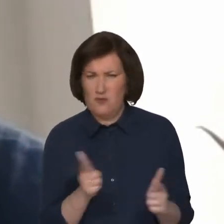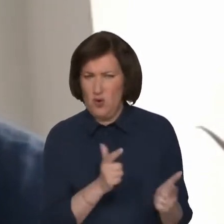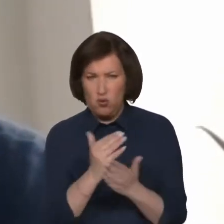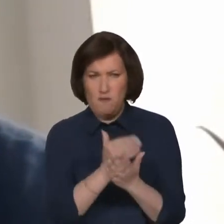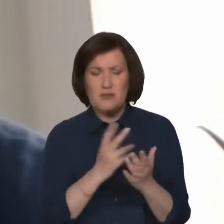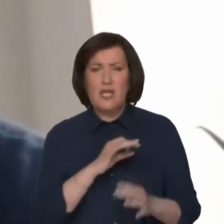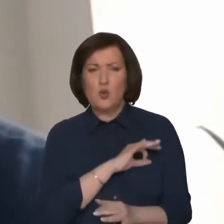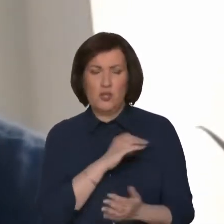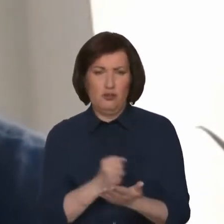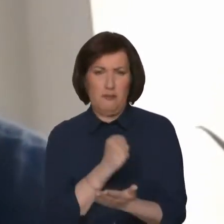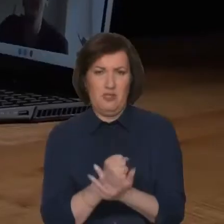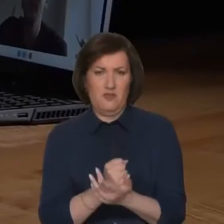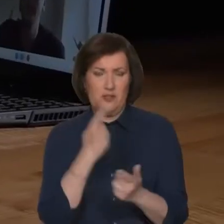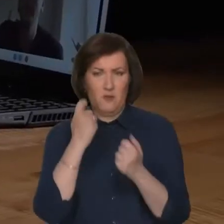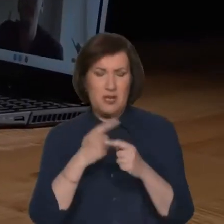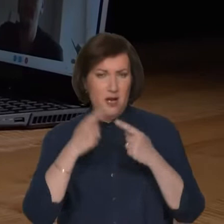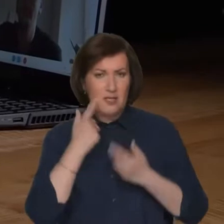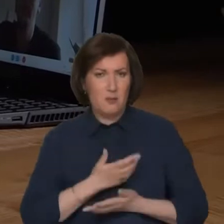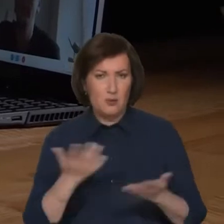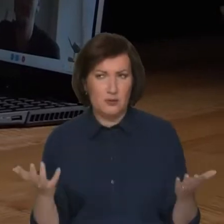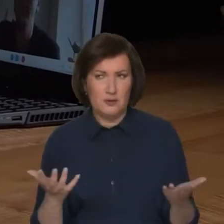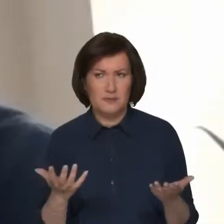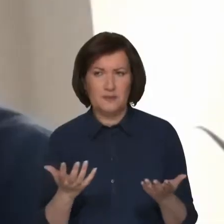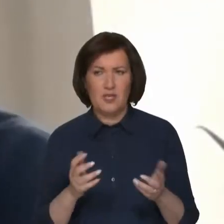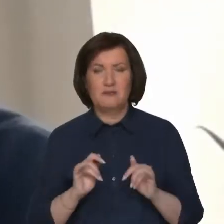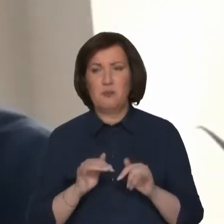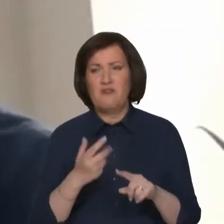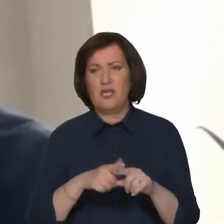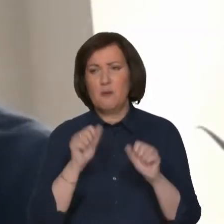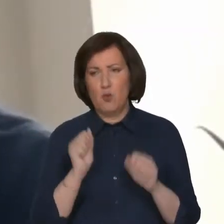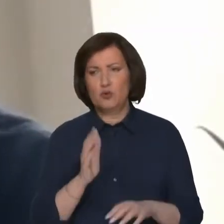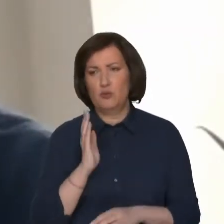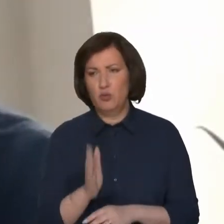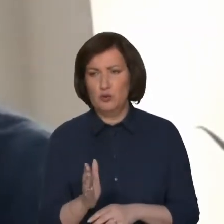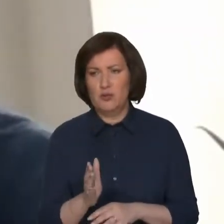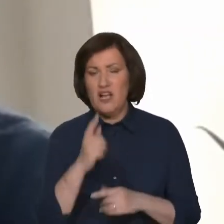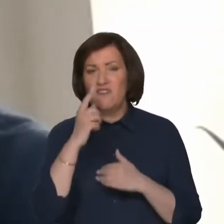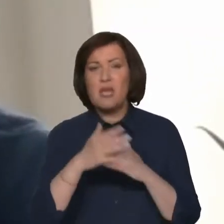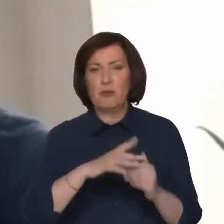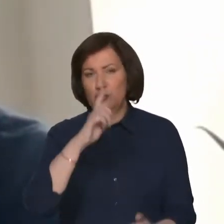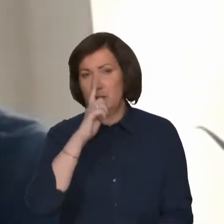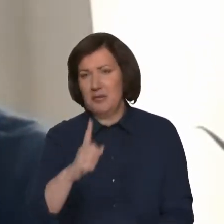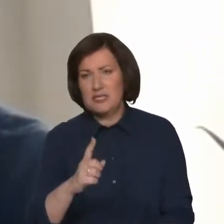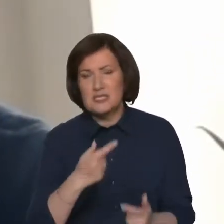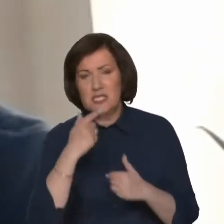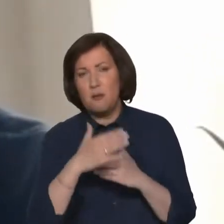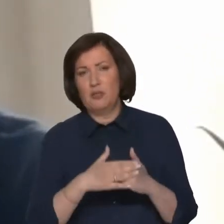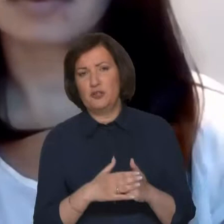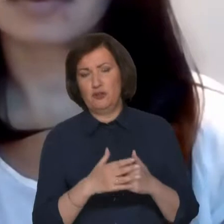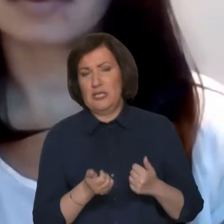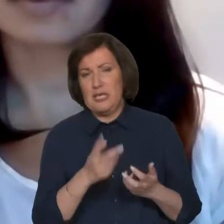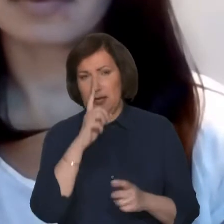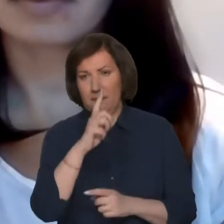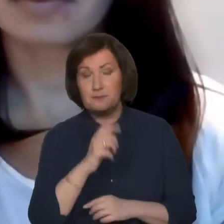юридичне підтвердження, яка інформація, яка є публічна, як мінімум десятки справ, які можуть бути там в найближчий місяць, наприклад, чи в найближчі декілька